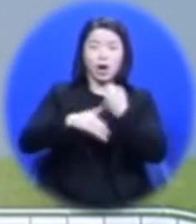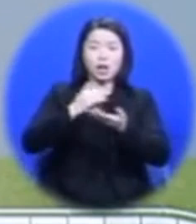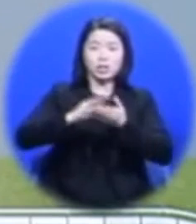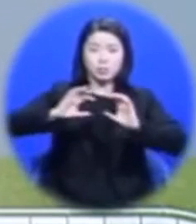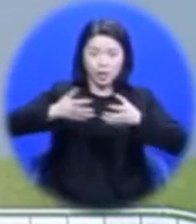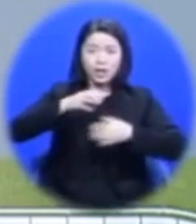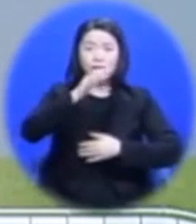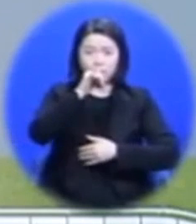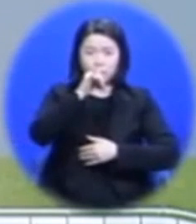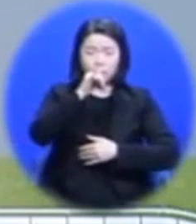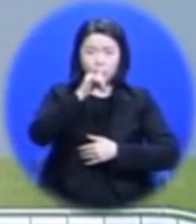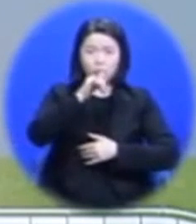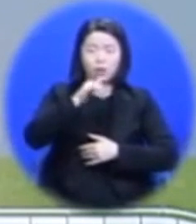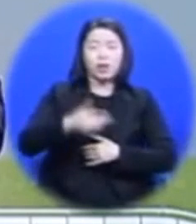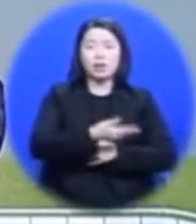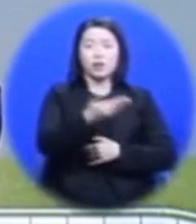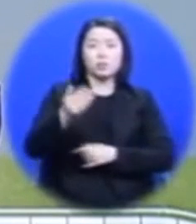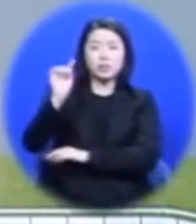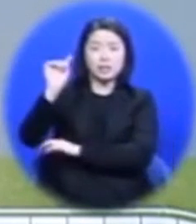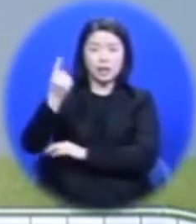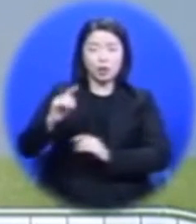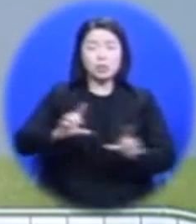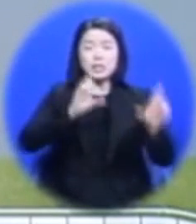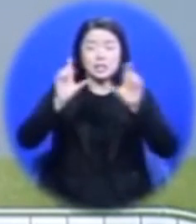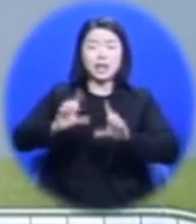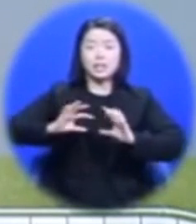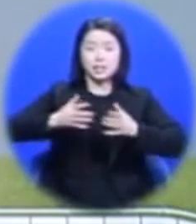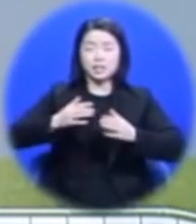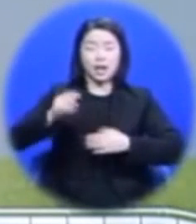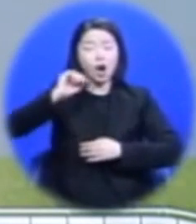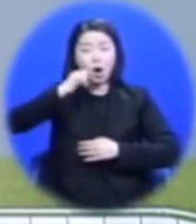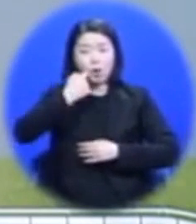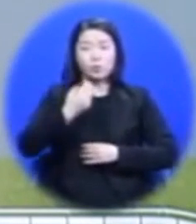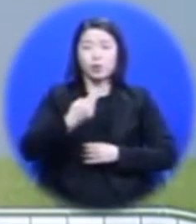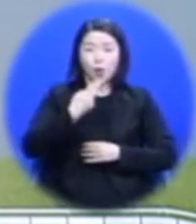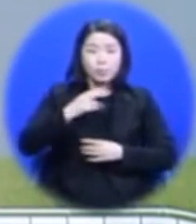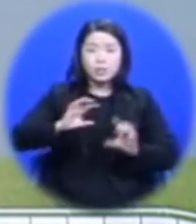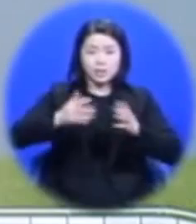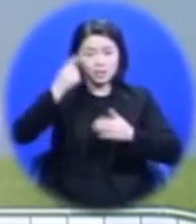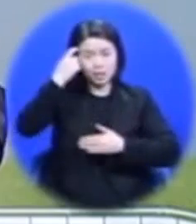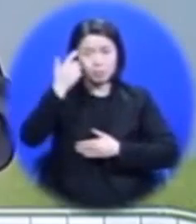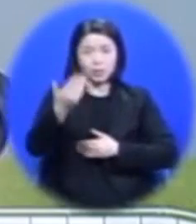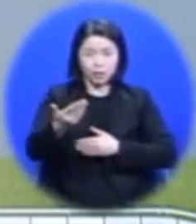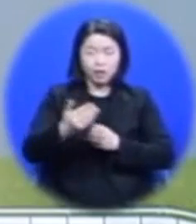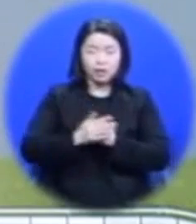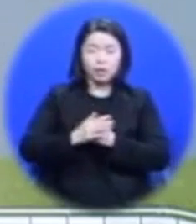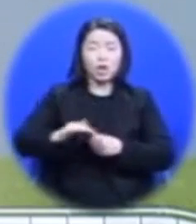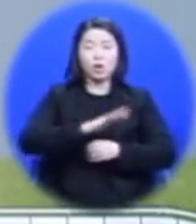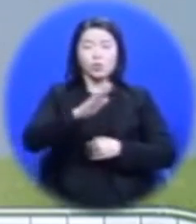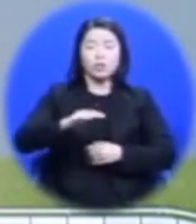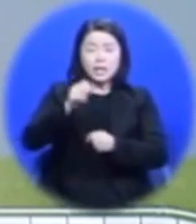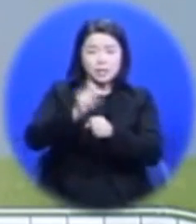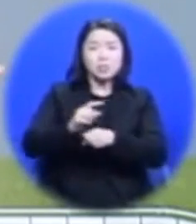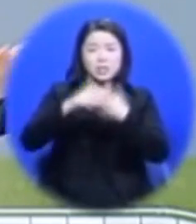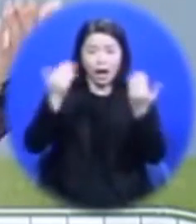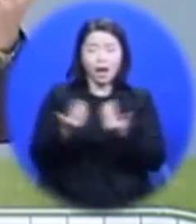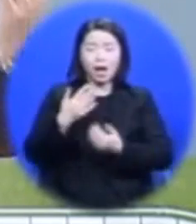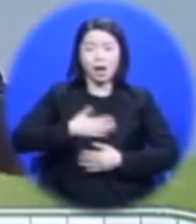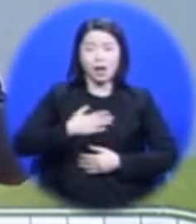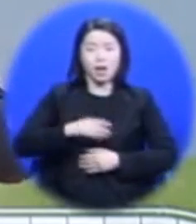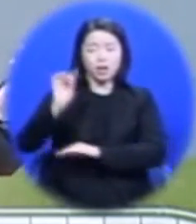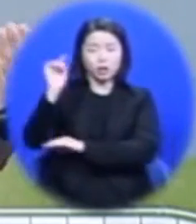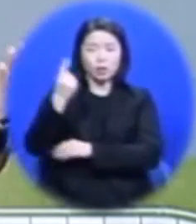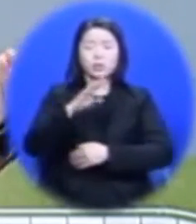있습니다. 여러분, 다윗이 사는 세상은 어려움이 없는 세상이었겠습니까? 우리가 이미 다 압니다. 다윗은